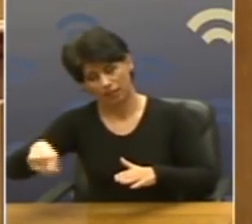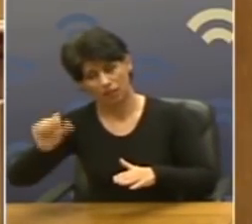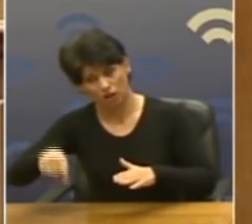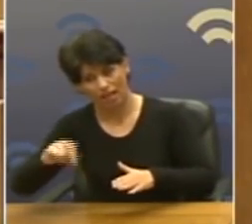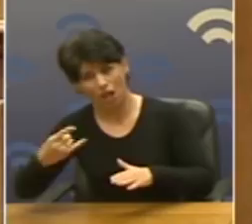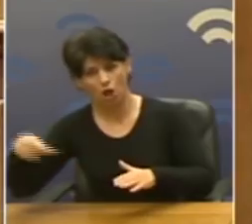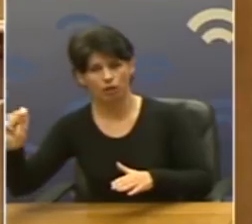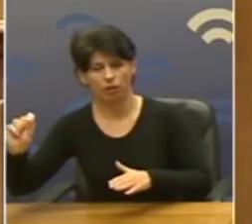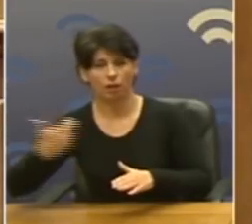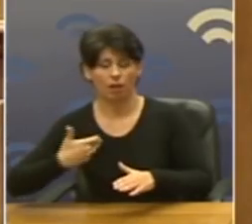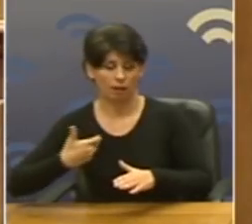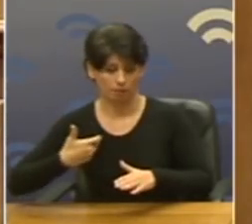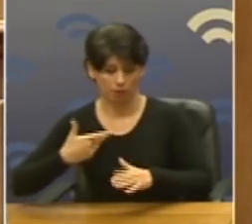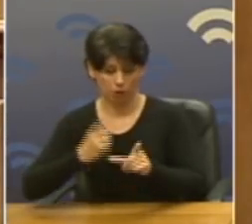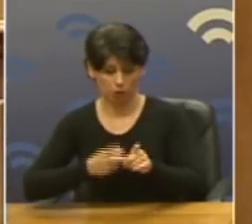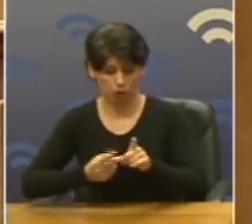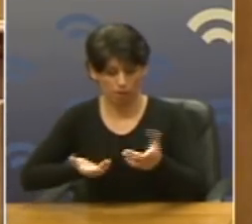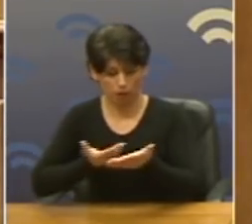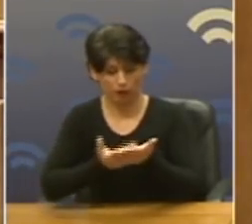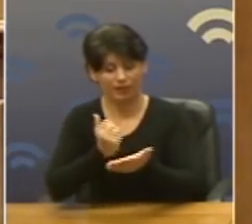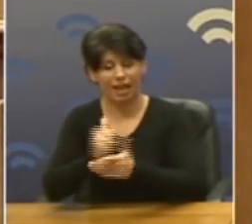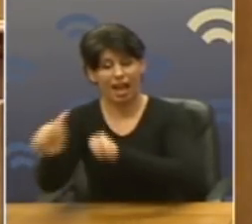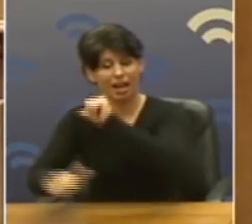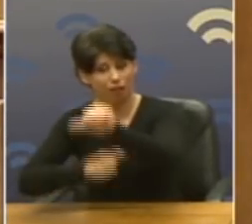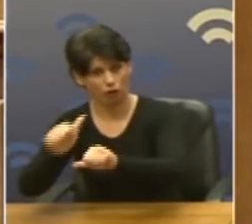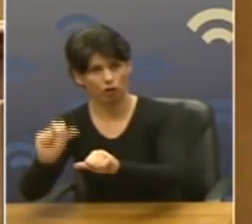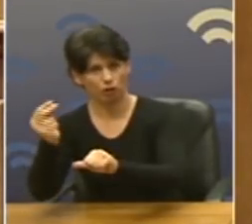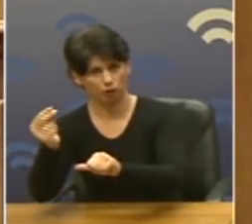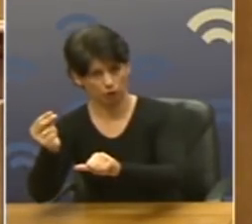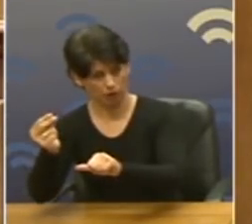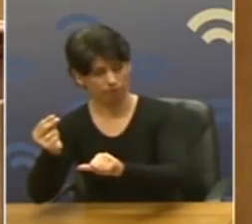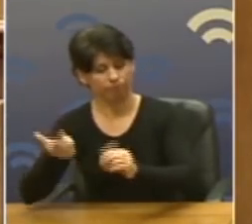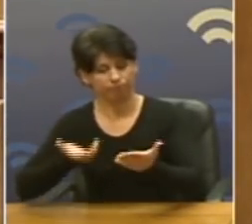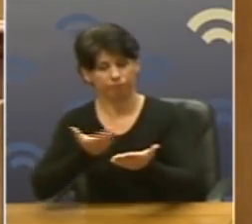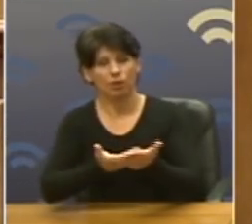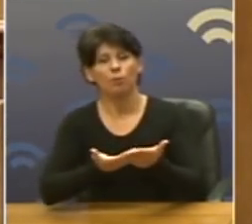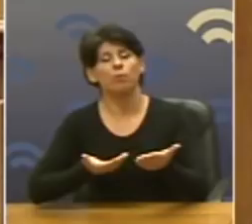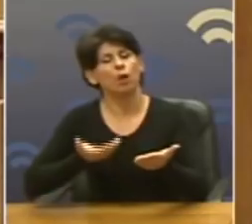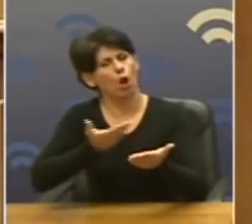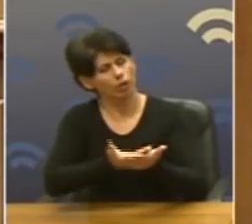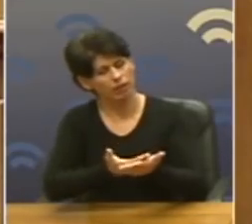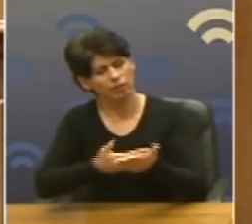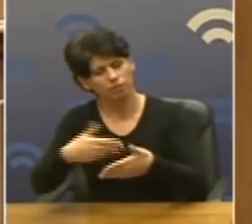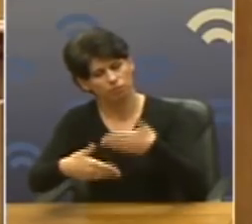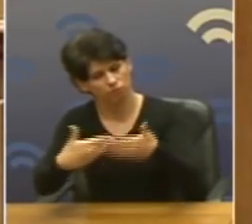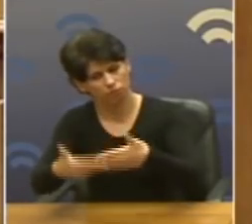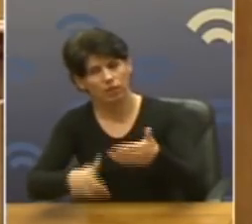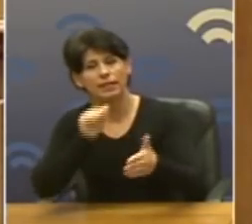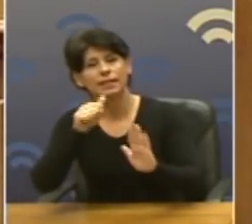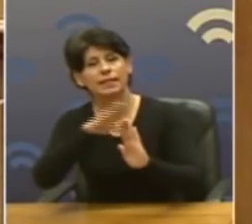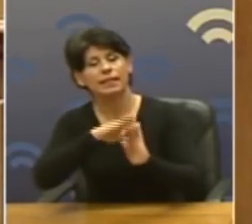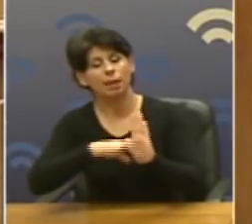ΚΚΕ τόσο στην προτείνουσα όσο και στην αναθεωρητική Βουλή κατέθεσε προτάσεις για μια σειρά από